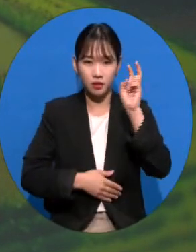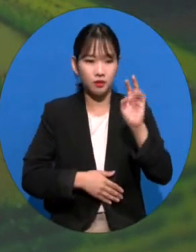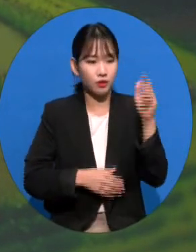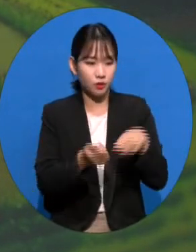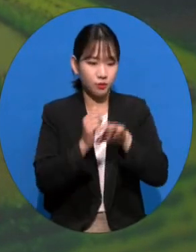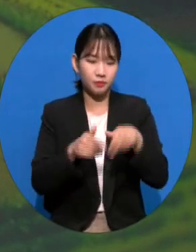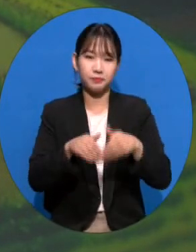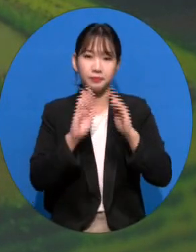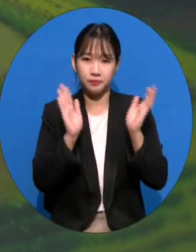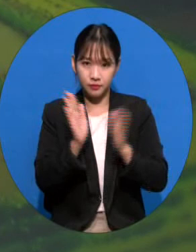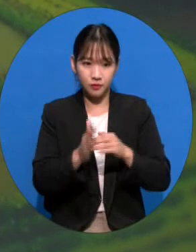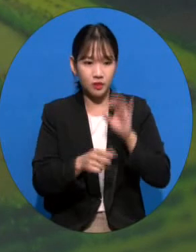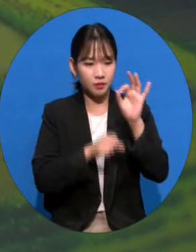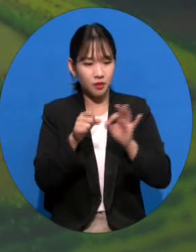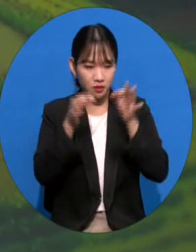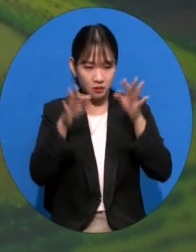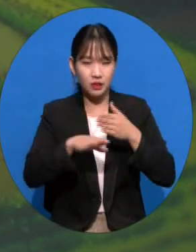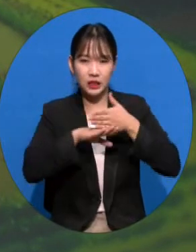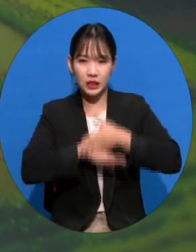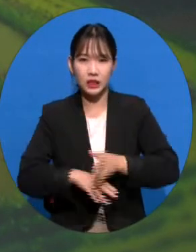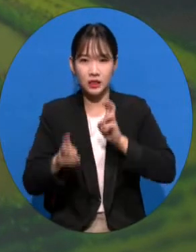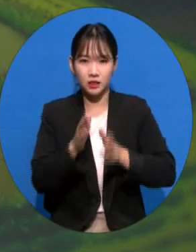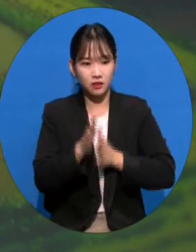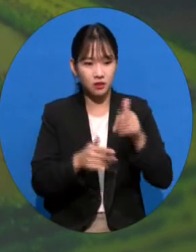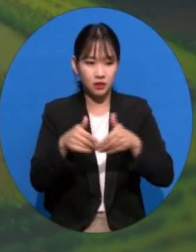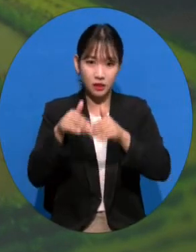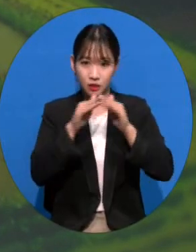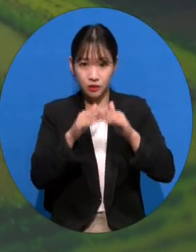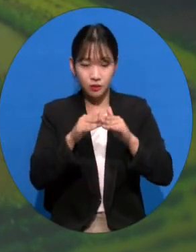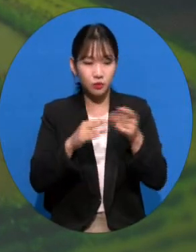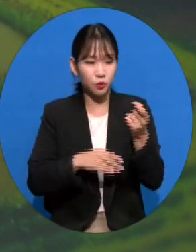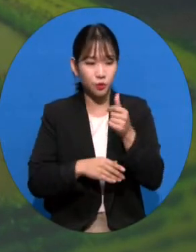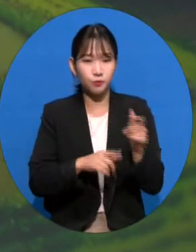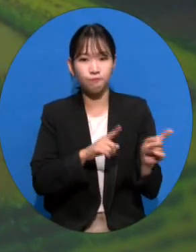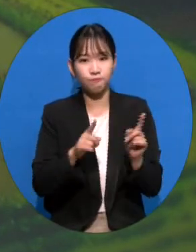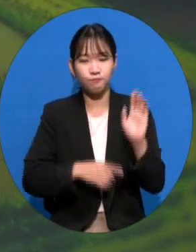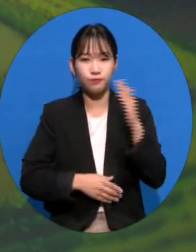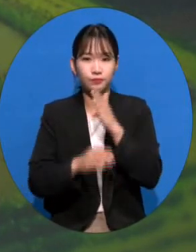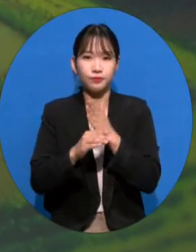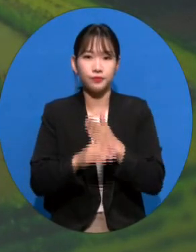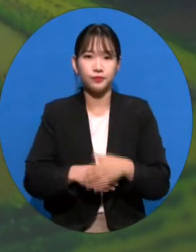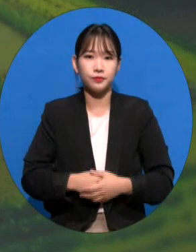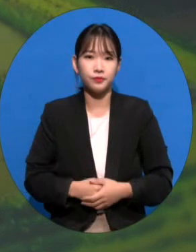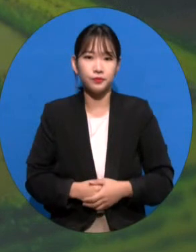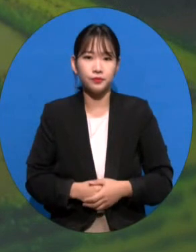골프장이 완공되는 등 10여 년째 지지부진한 기업 도시 조성이 점차 활기를 띠는 모습입니다. 김윤